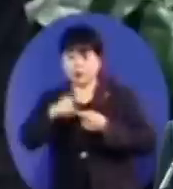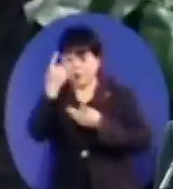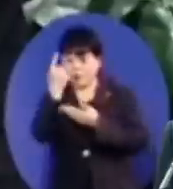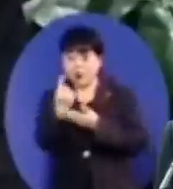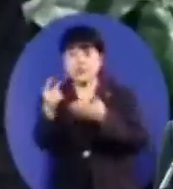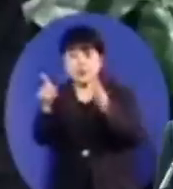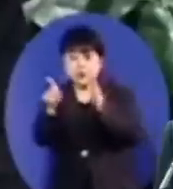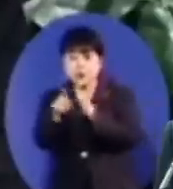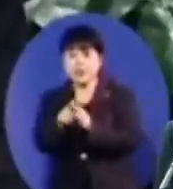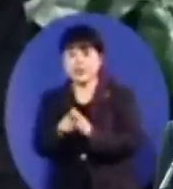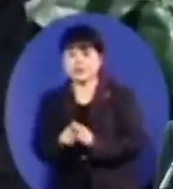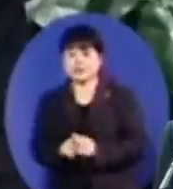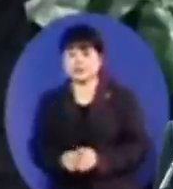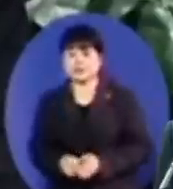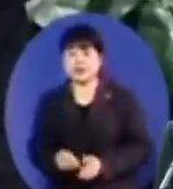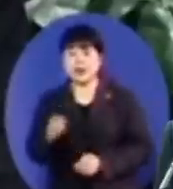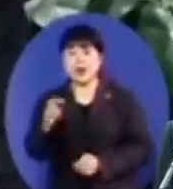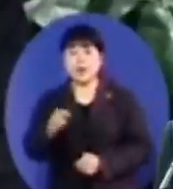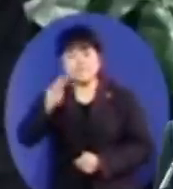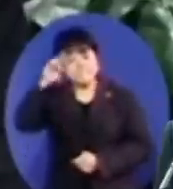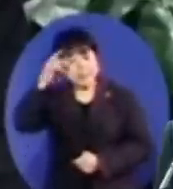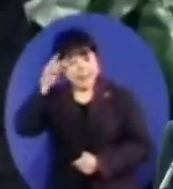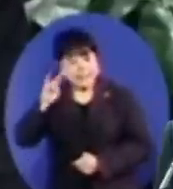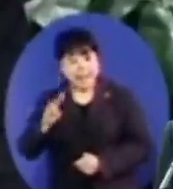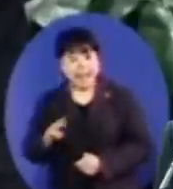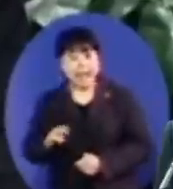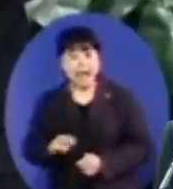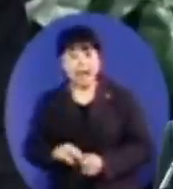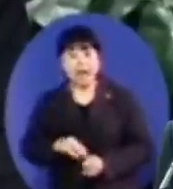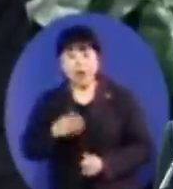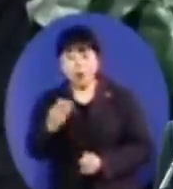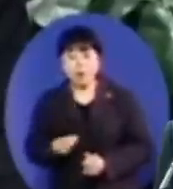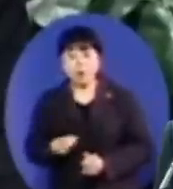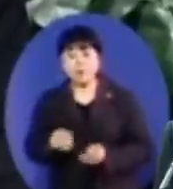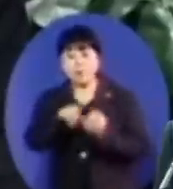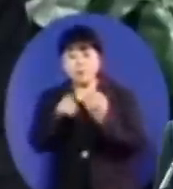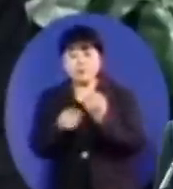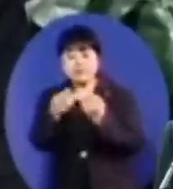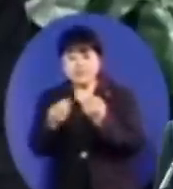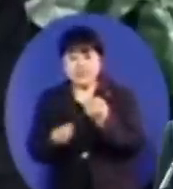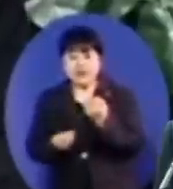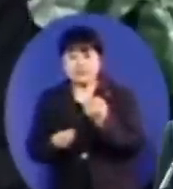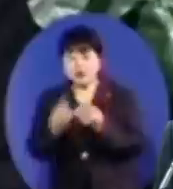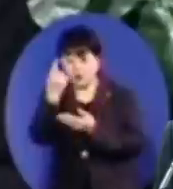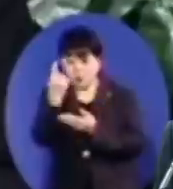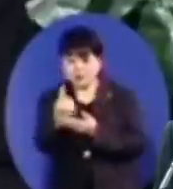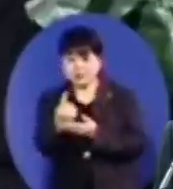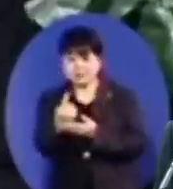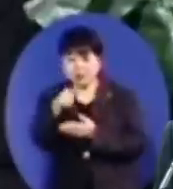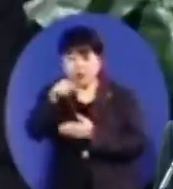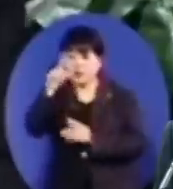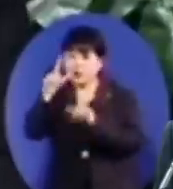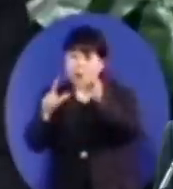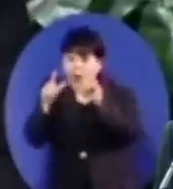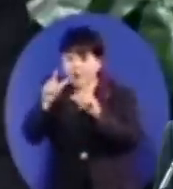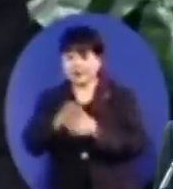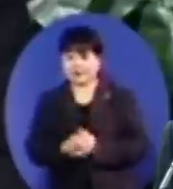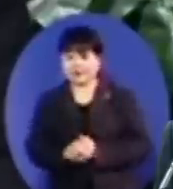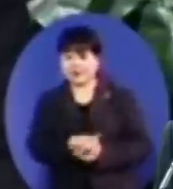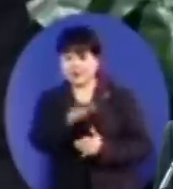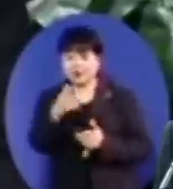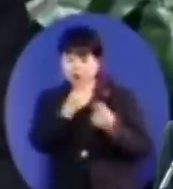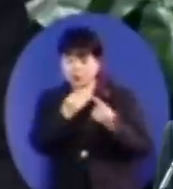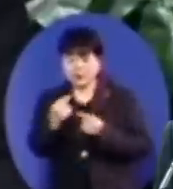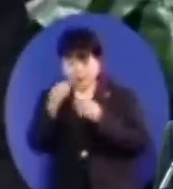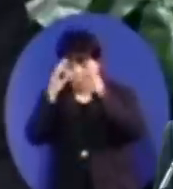위해서 동정녀 마리아의 몸을 통해서 오신 것입니다. 그러므로 겉은 보기에는 우리가